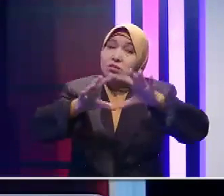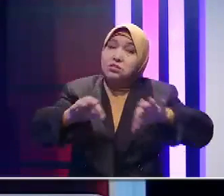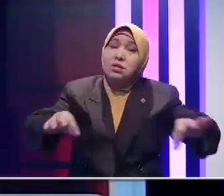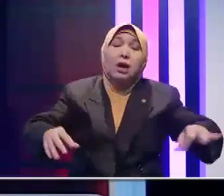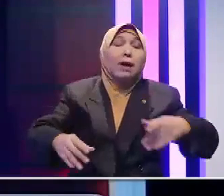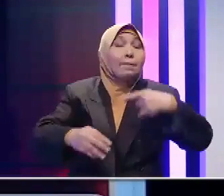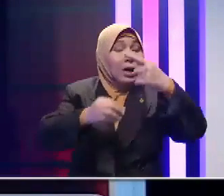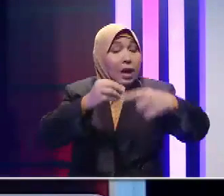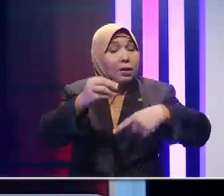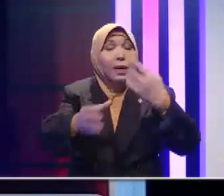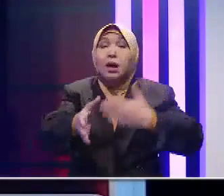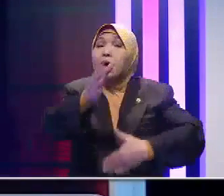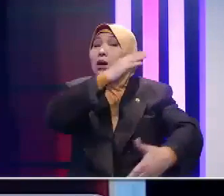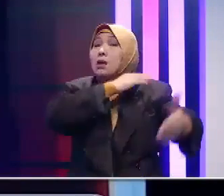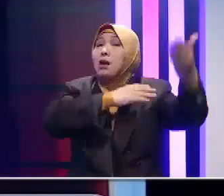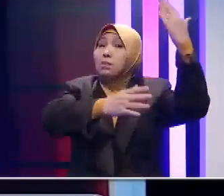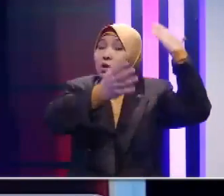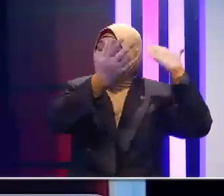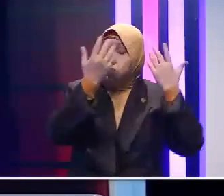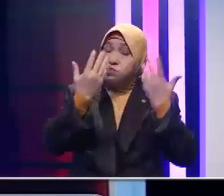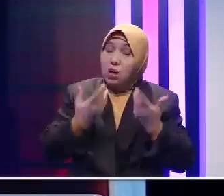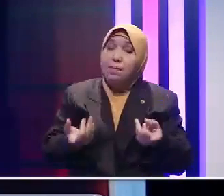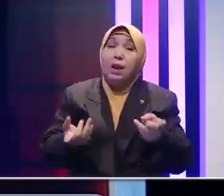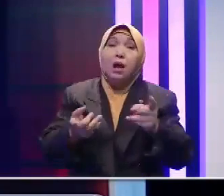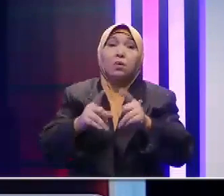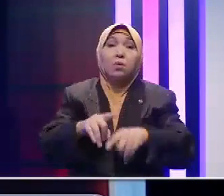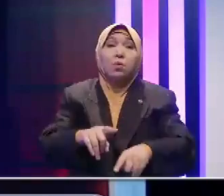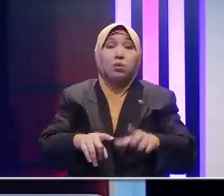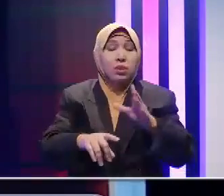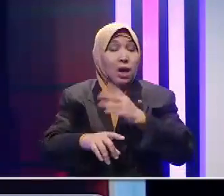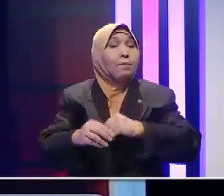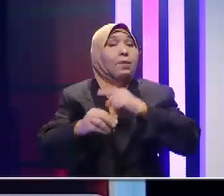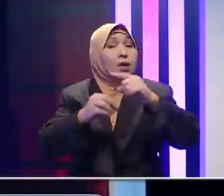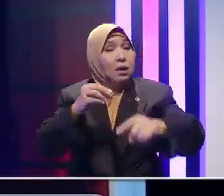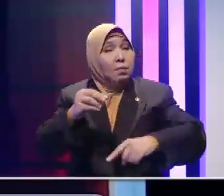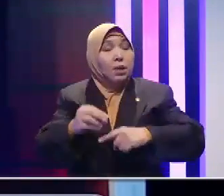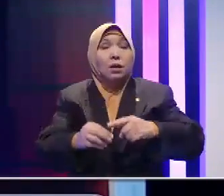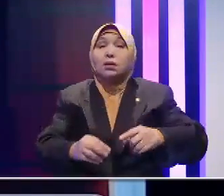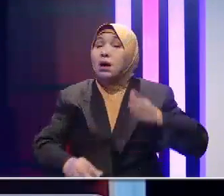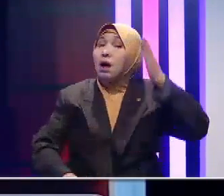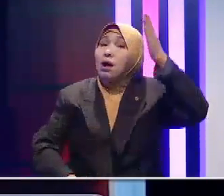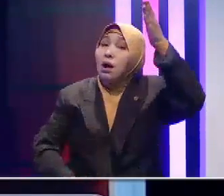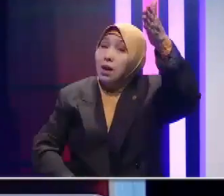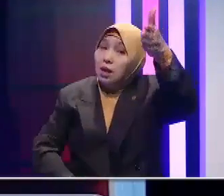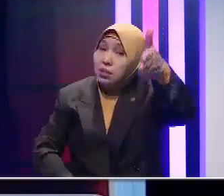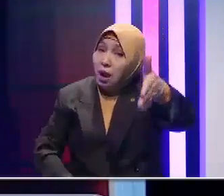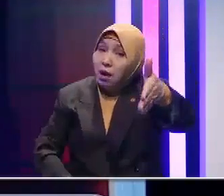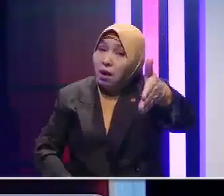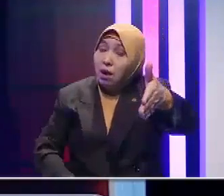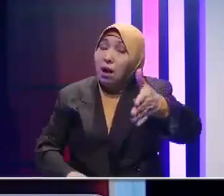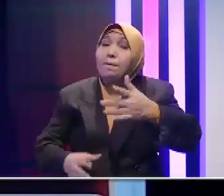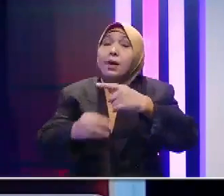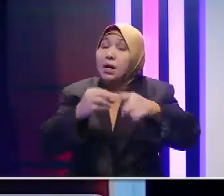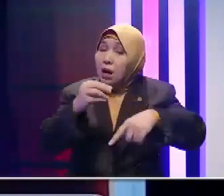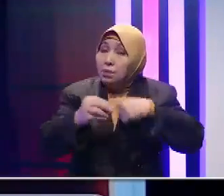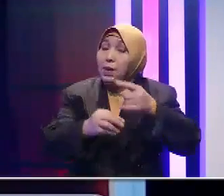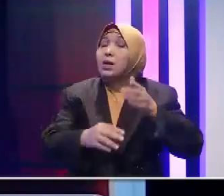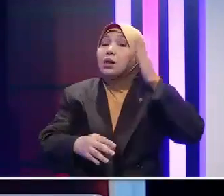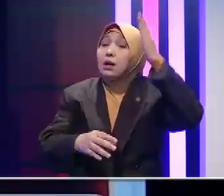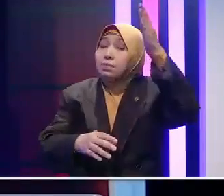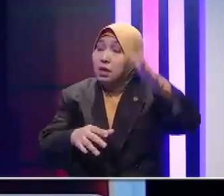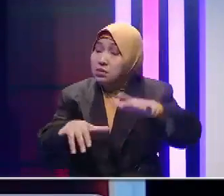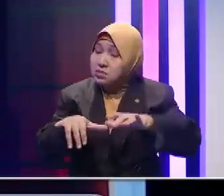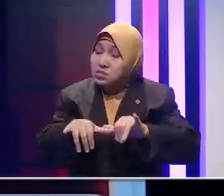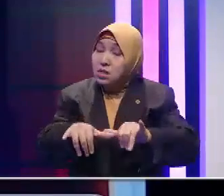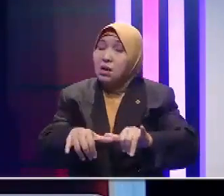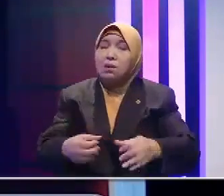silam, yang sedang berlaku, dan perkara-perkara yang ke depan. Yang perkara-perkara ke depan ni masih lagi ramai